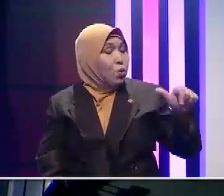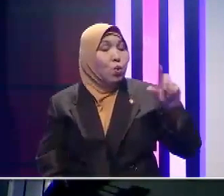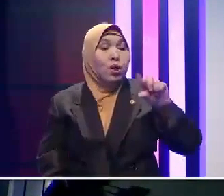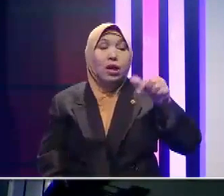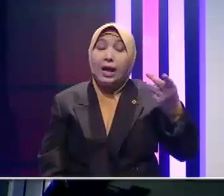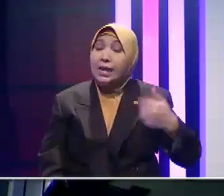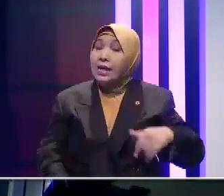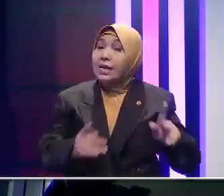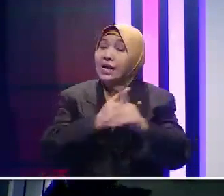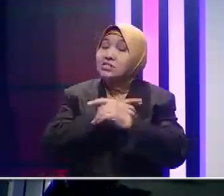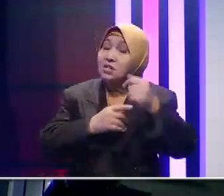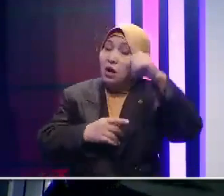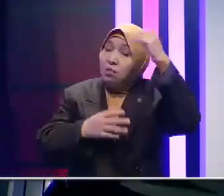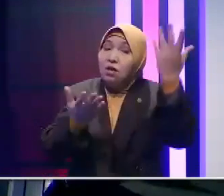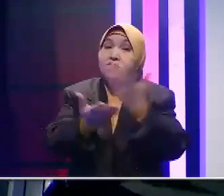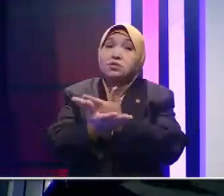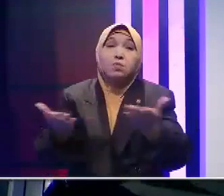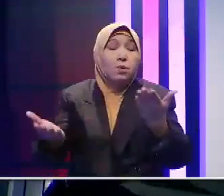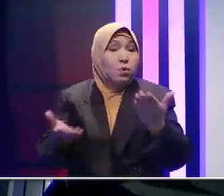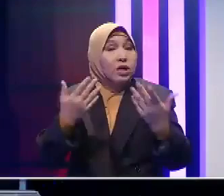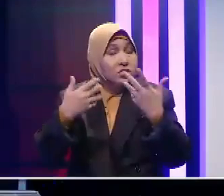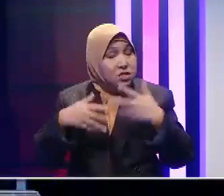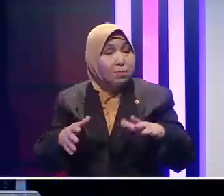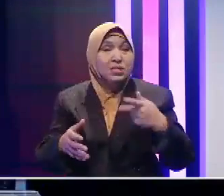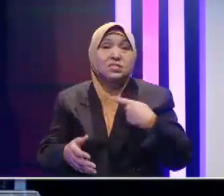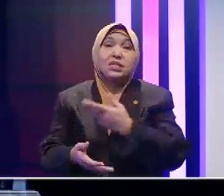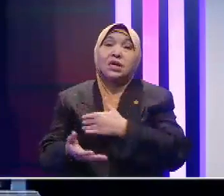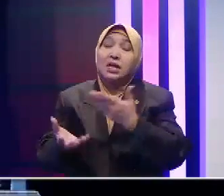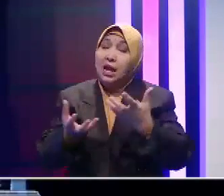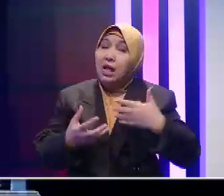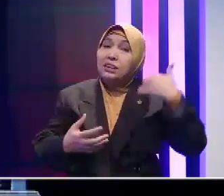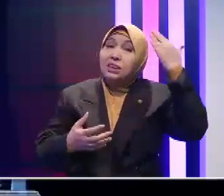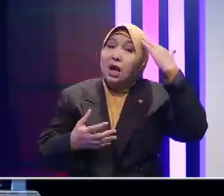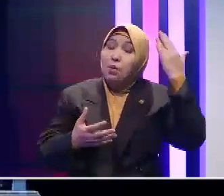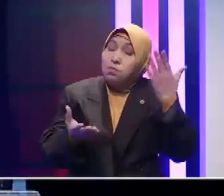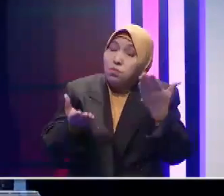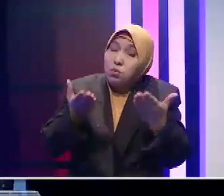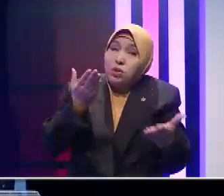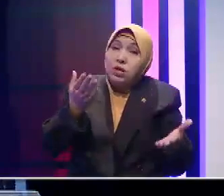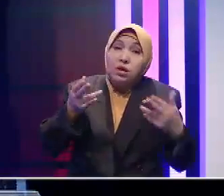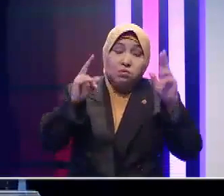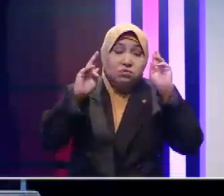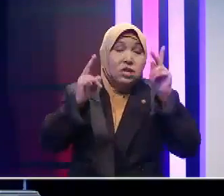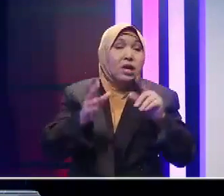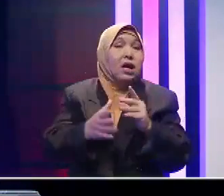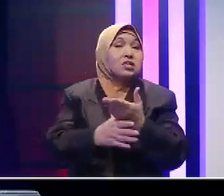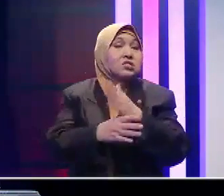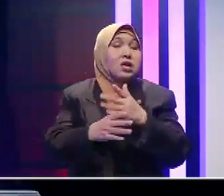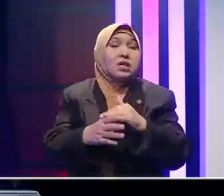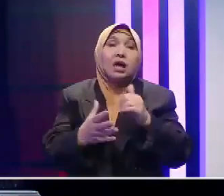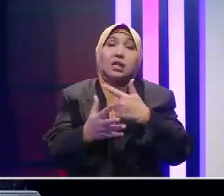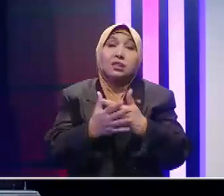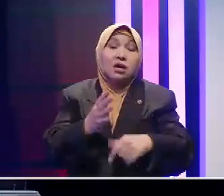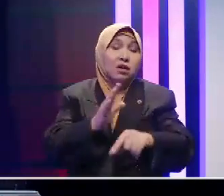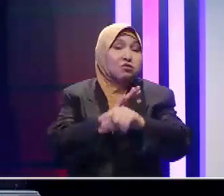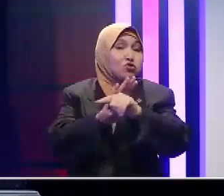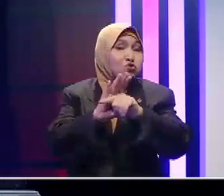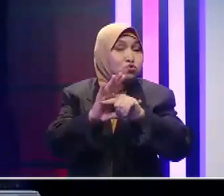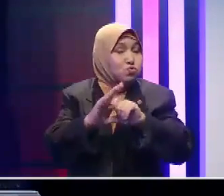dikasihi Allah Subhanahu Wa Taala sekalian. Mungkin selepas ini kita nak tahu juga kali Ustaz nak kongsikan kita antara surah